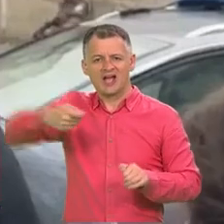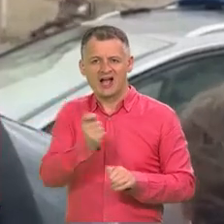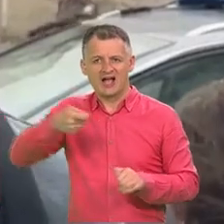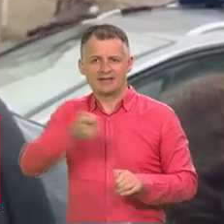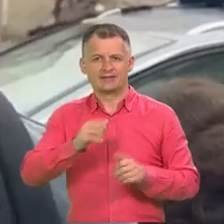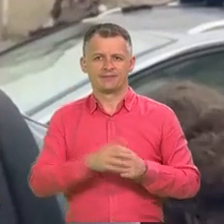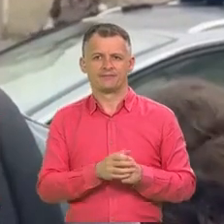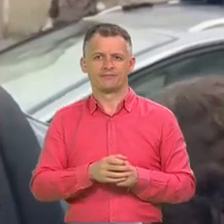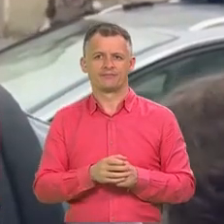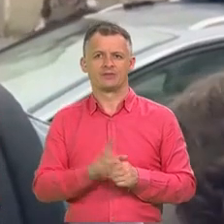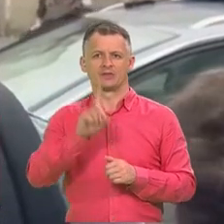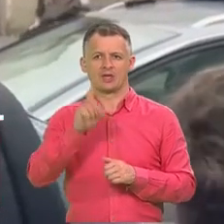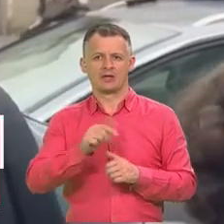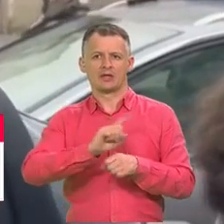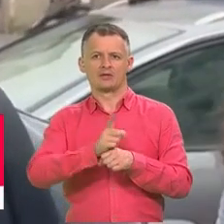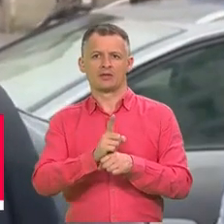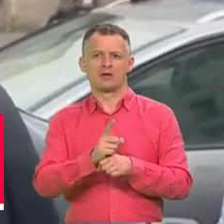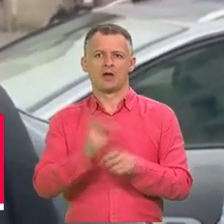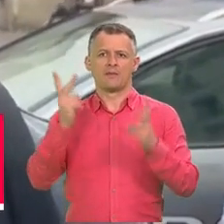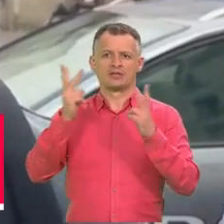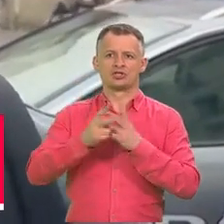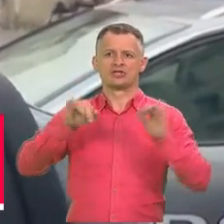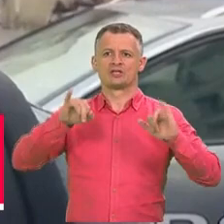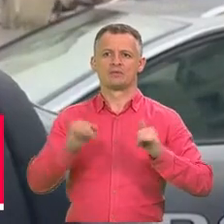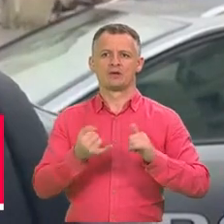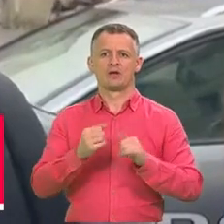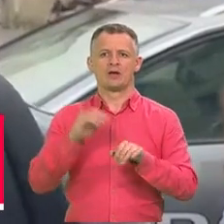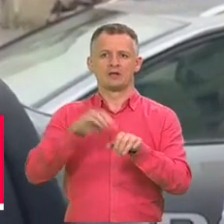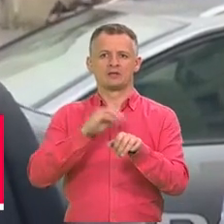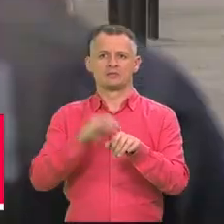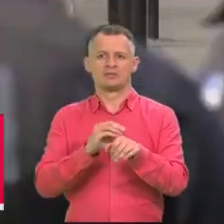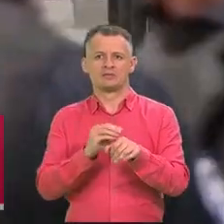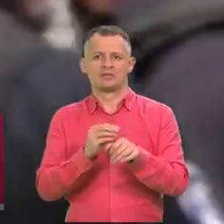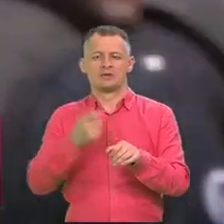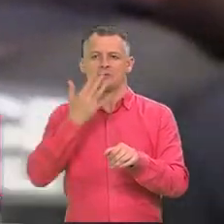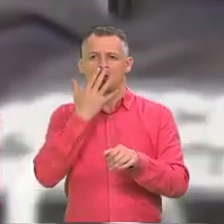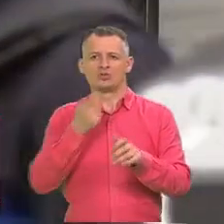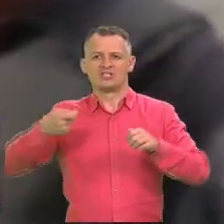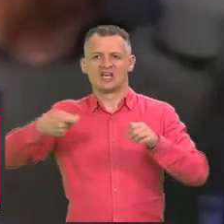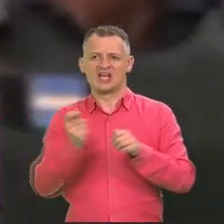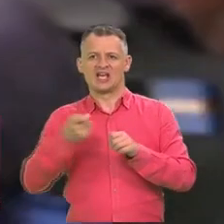ouais, carrément. Au moment où j'ai un peu pris mes esprits, effectivement, dans toute la rue, il y avait une odeur de gaz qui était vraiment...